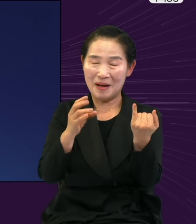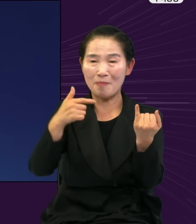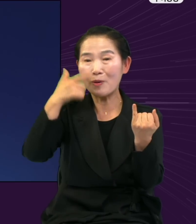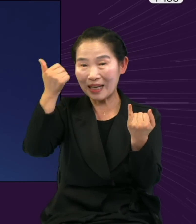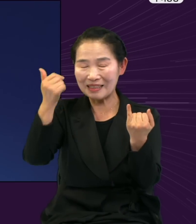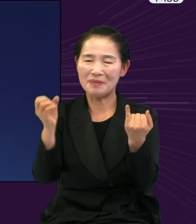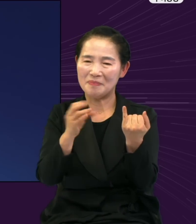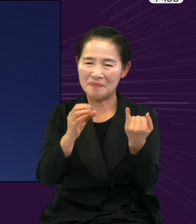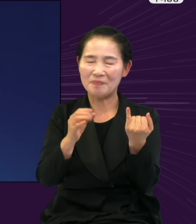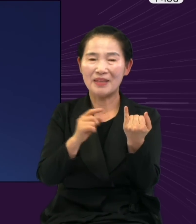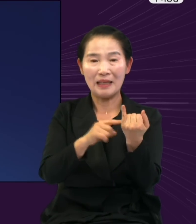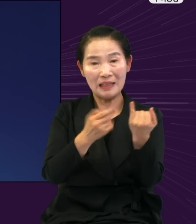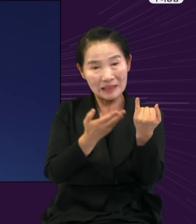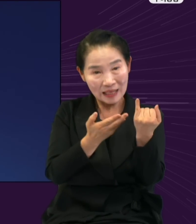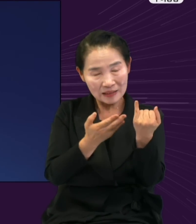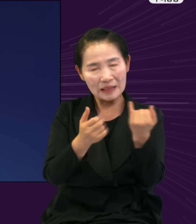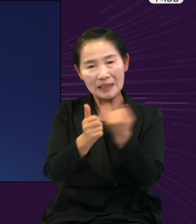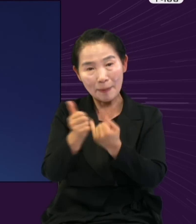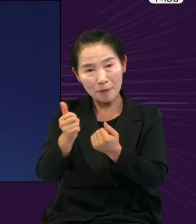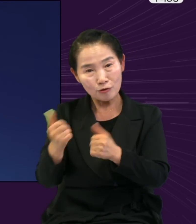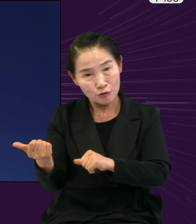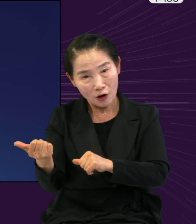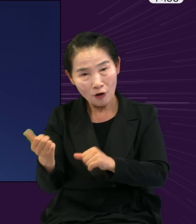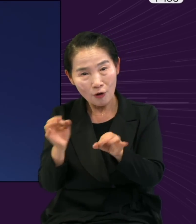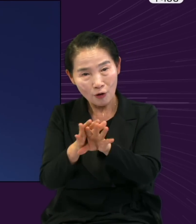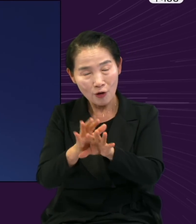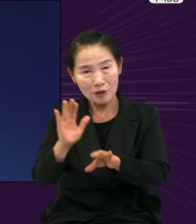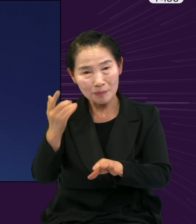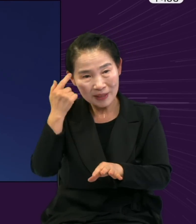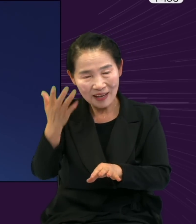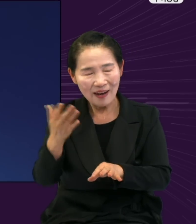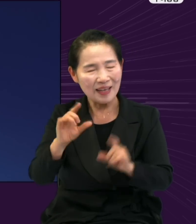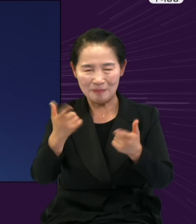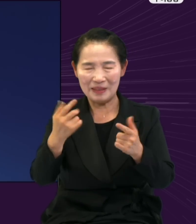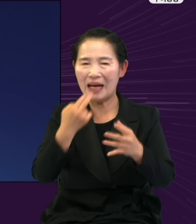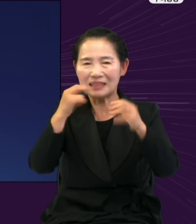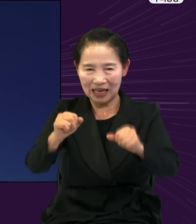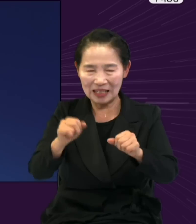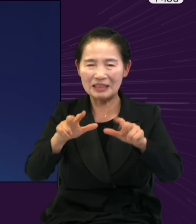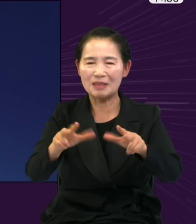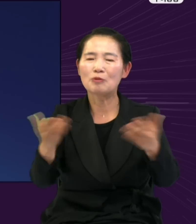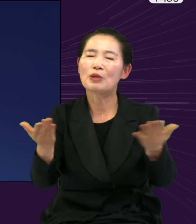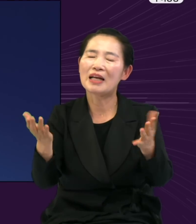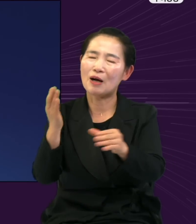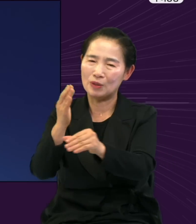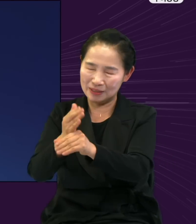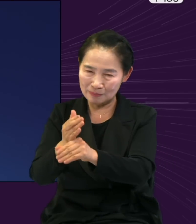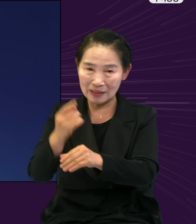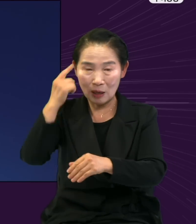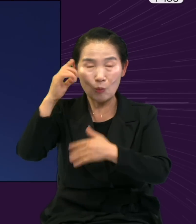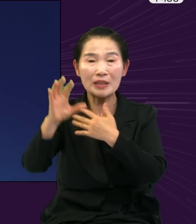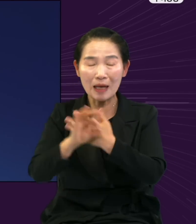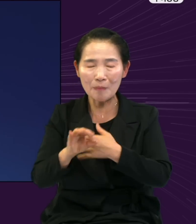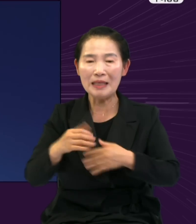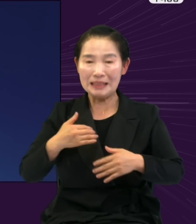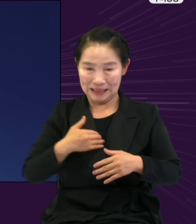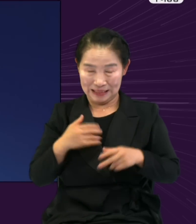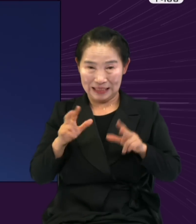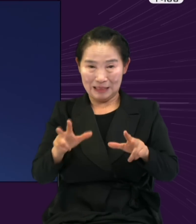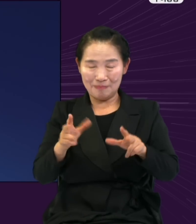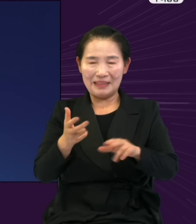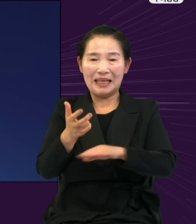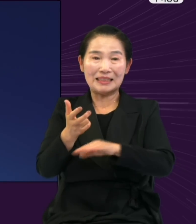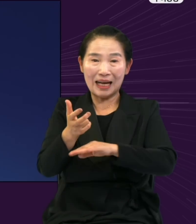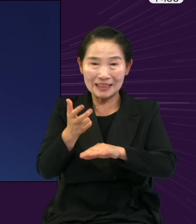살아서 여기 이 땅에서 일하고 있습니다. 왜냐하면 그가 기도한 것처럼 지금 내 차가